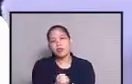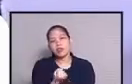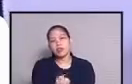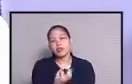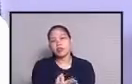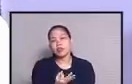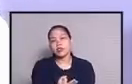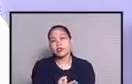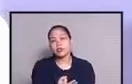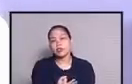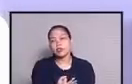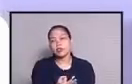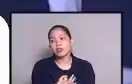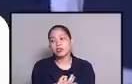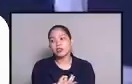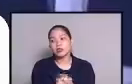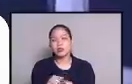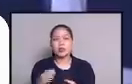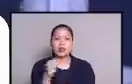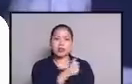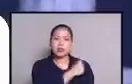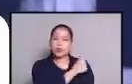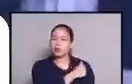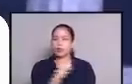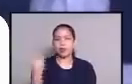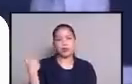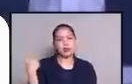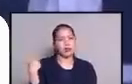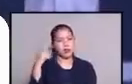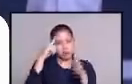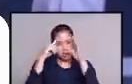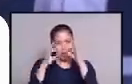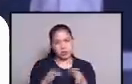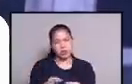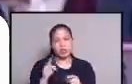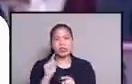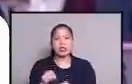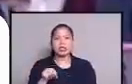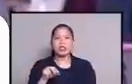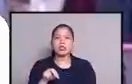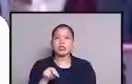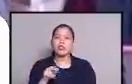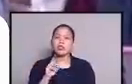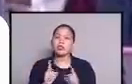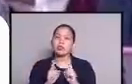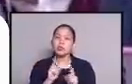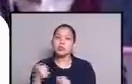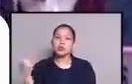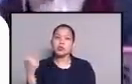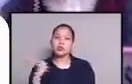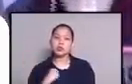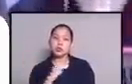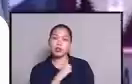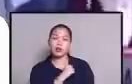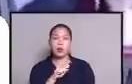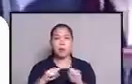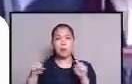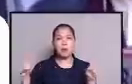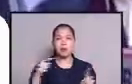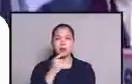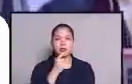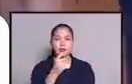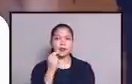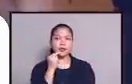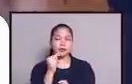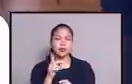Ang sinasabi naman ni Senator Angara, wala pang final decision tungkol dyan kaya kailangan niya pang kausapin yung ibang mga senador. Pero matunog din kasi yung